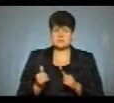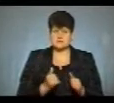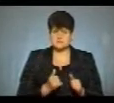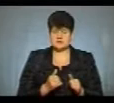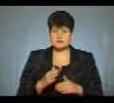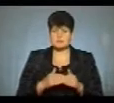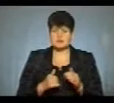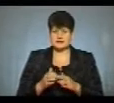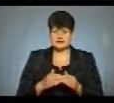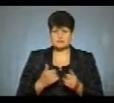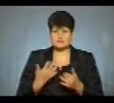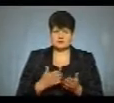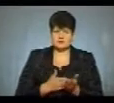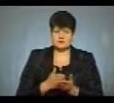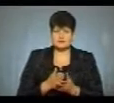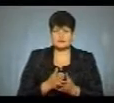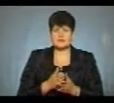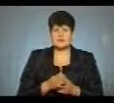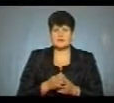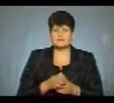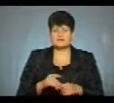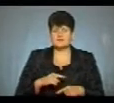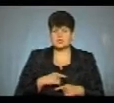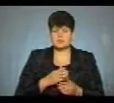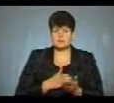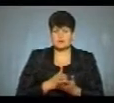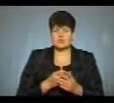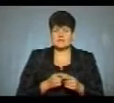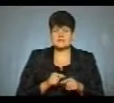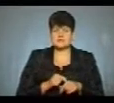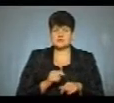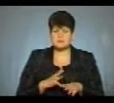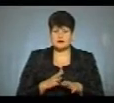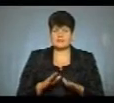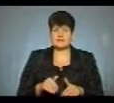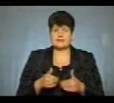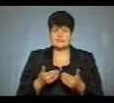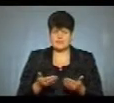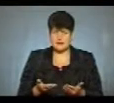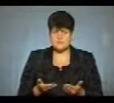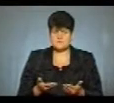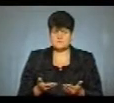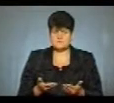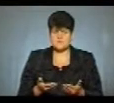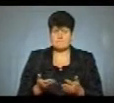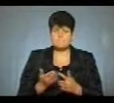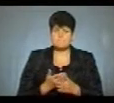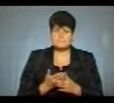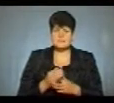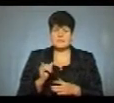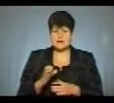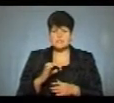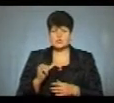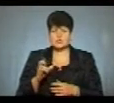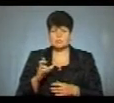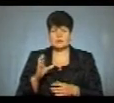вже виходить на фінішну пряму, а разом це зачіпає надання і пільг, і субсидій,